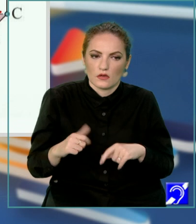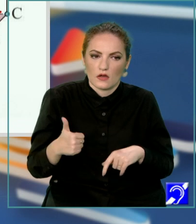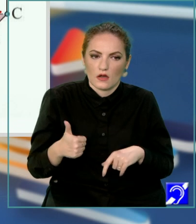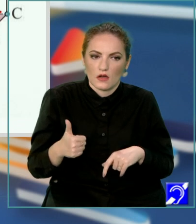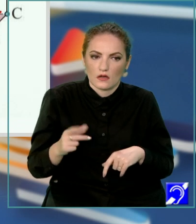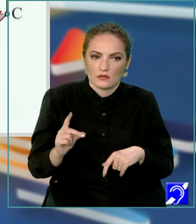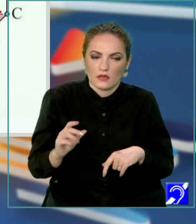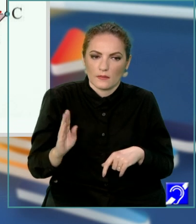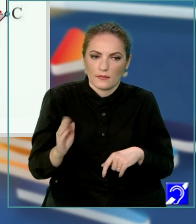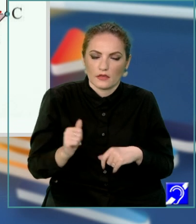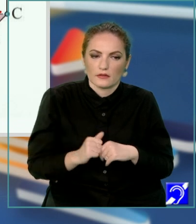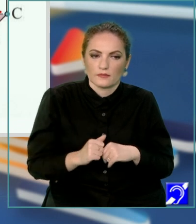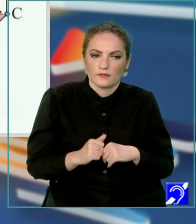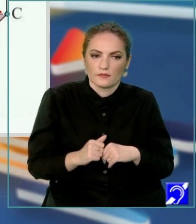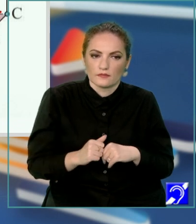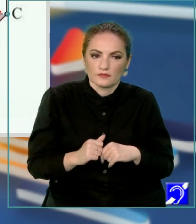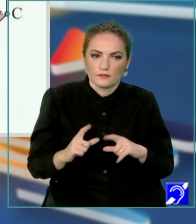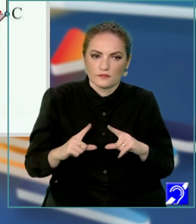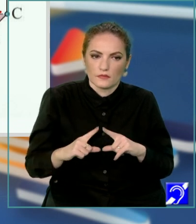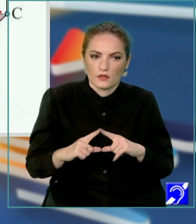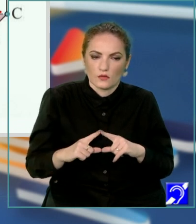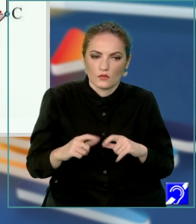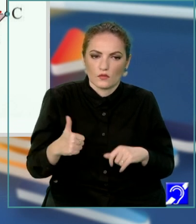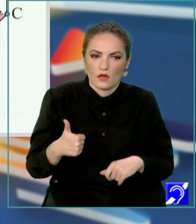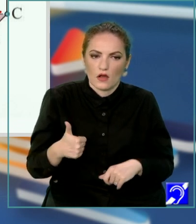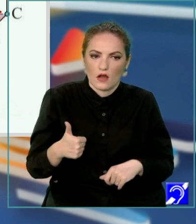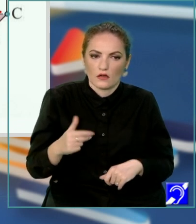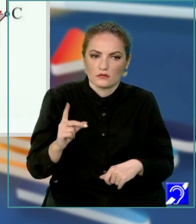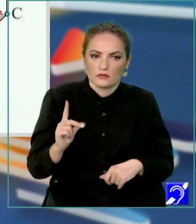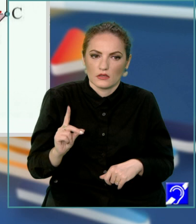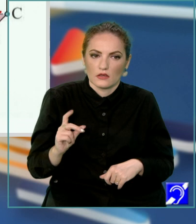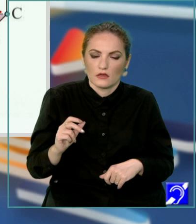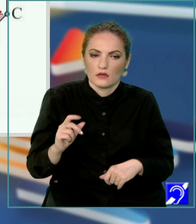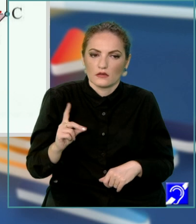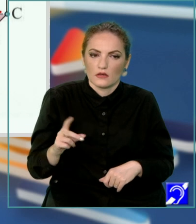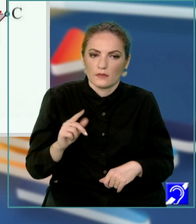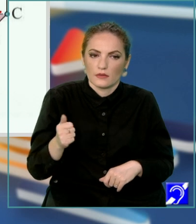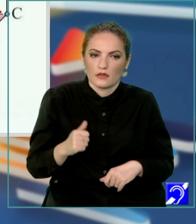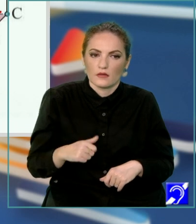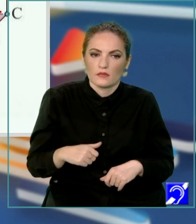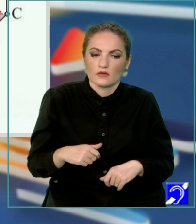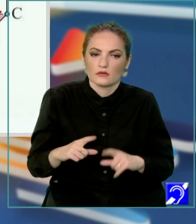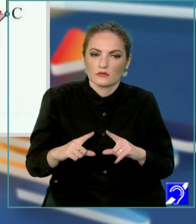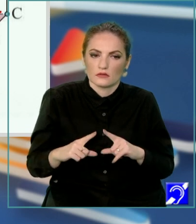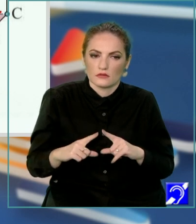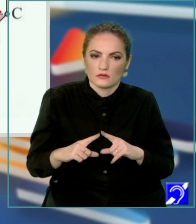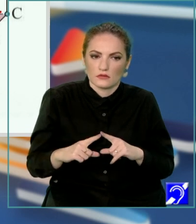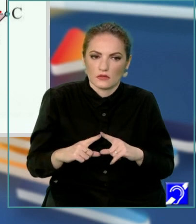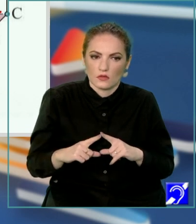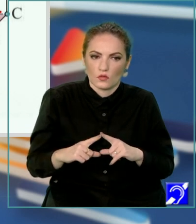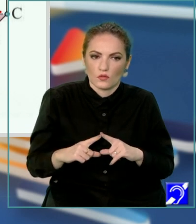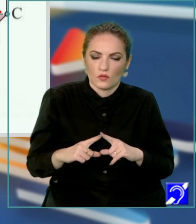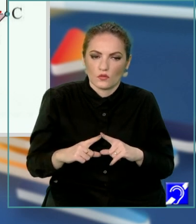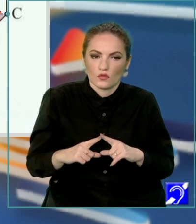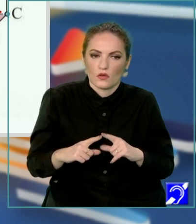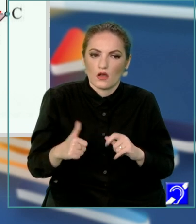sau a b c în d unghiul b este drept Triunghiul a b b prim unde unghiul b este a